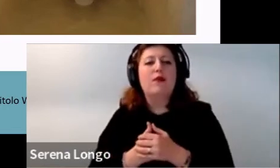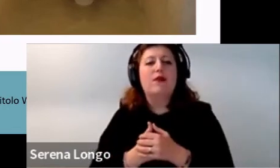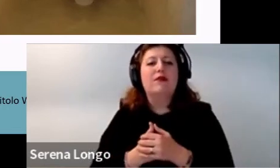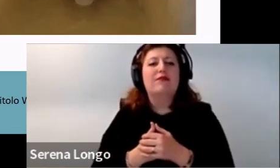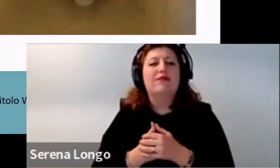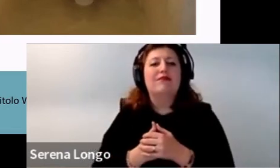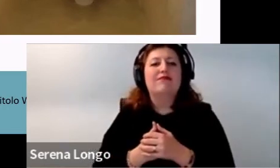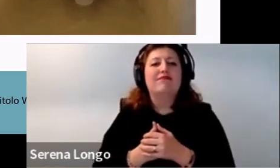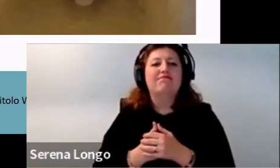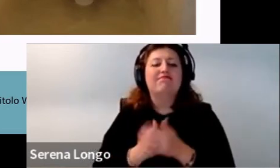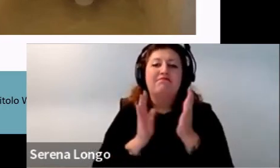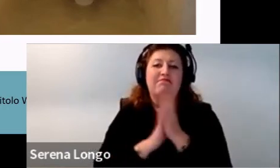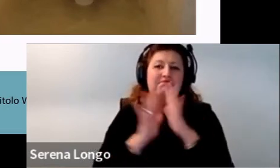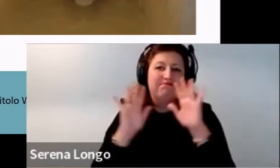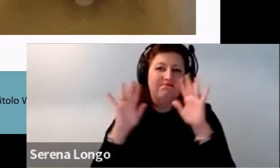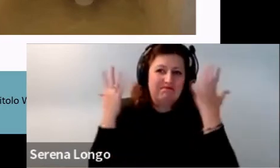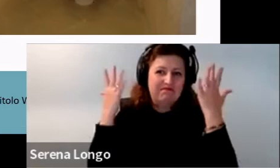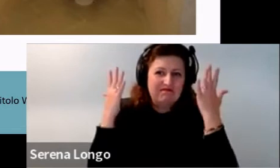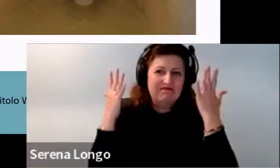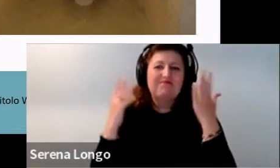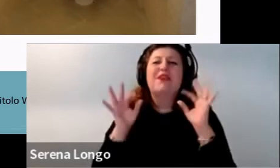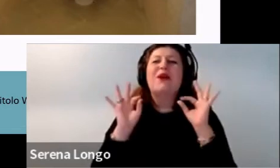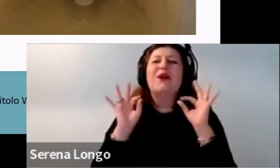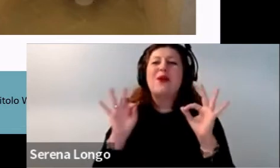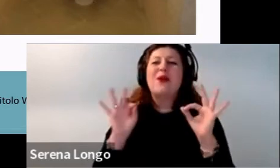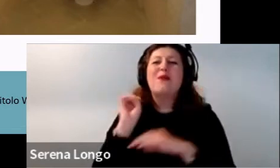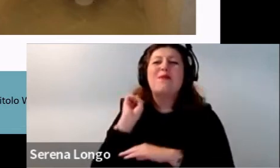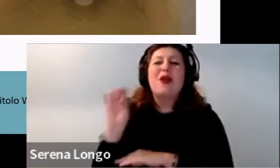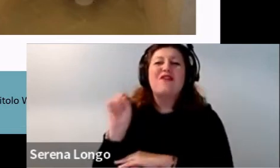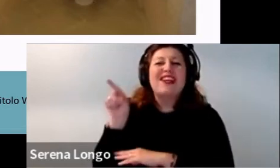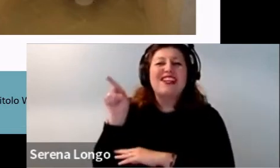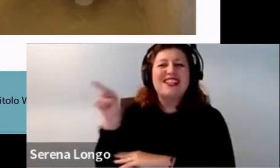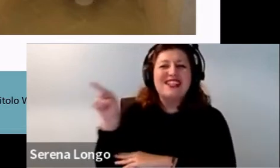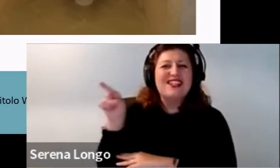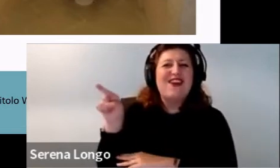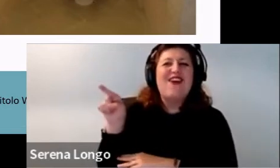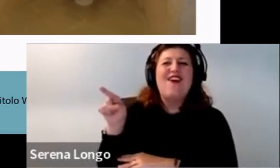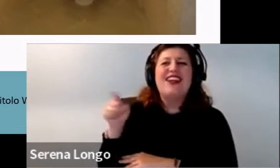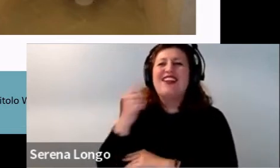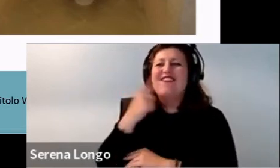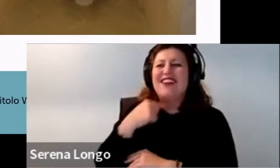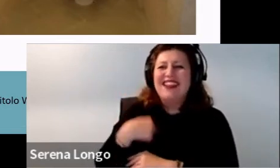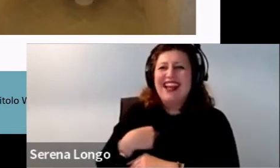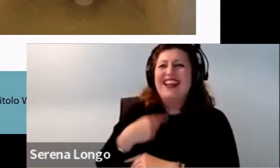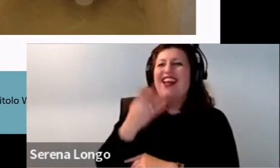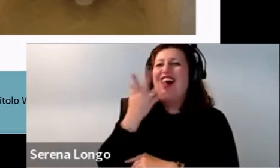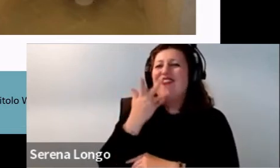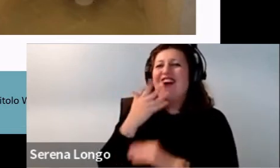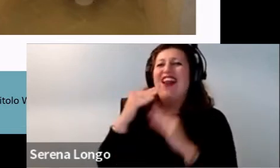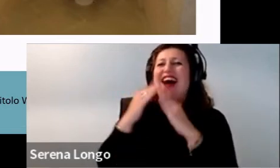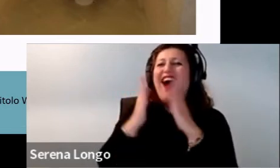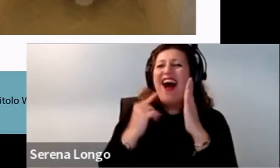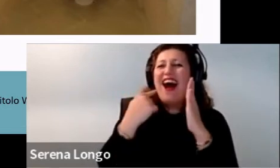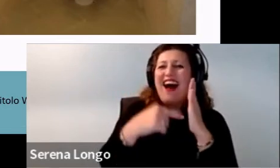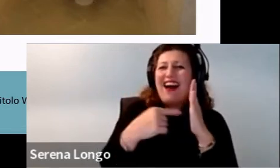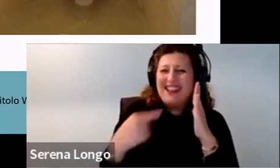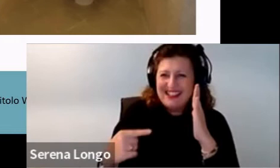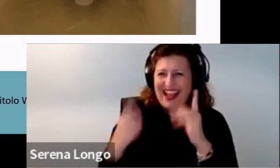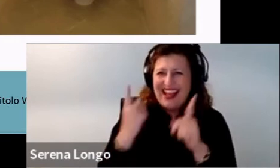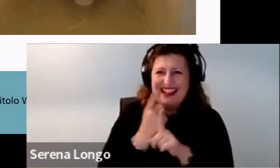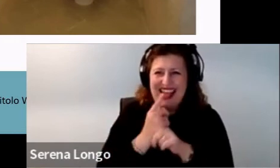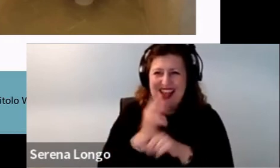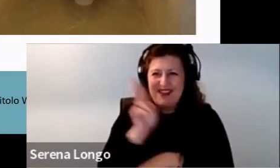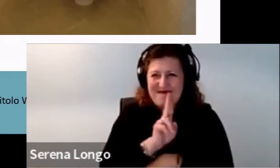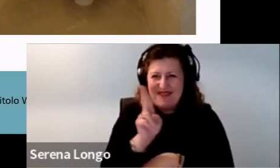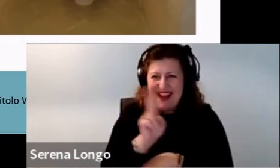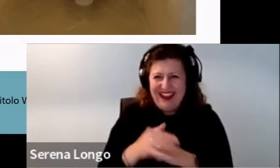enormi complimenti. Mi ha detto Paola che i professori vorrebbero che facessimo i bagni anche a casa loro, che mi sembra